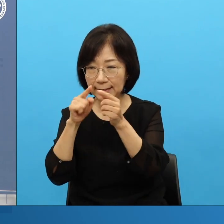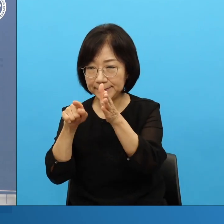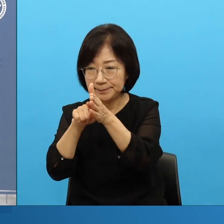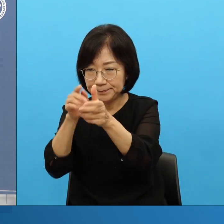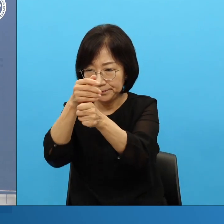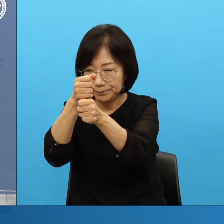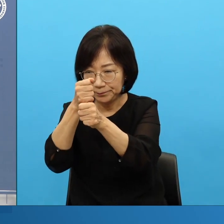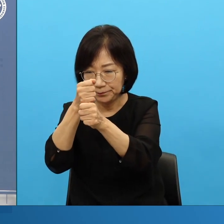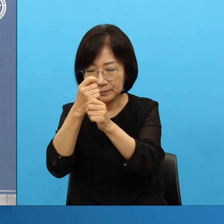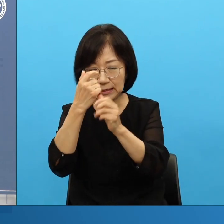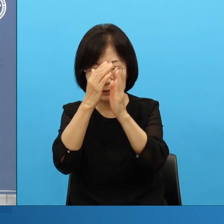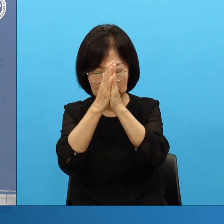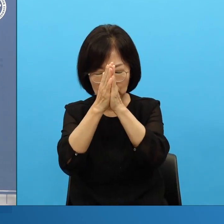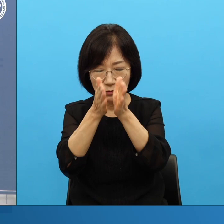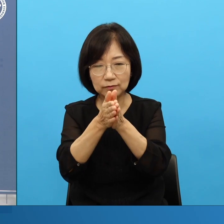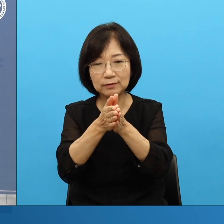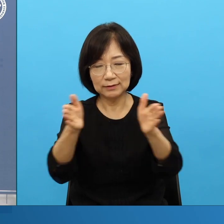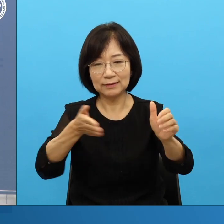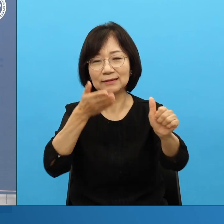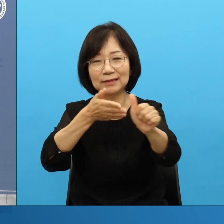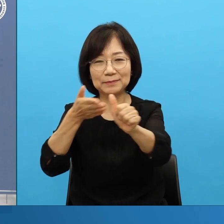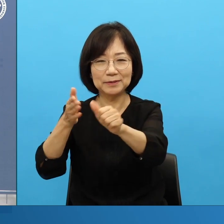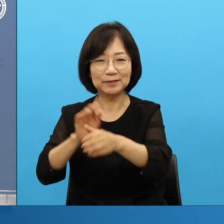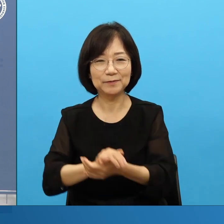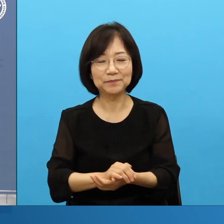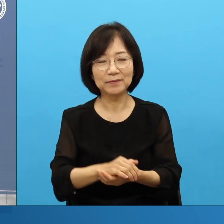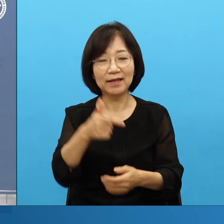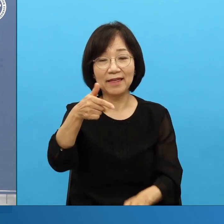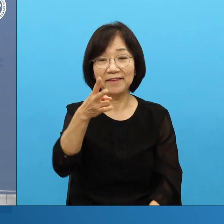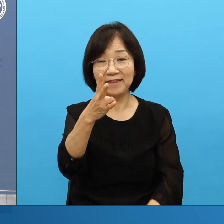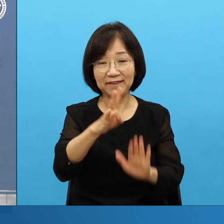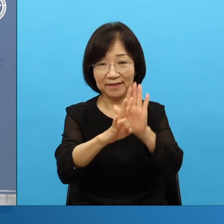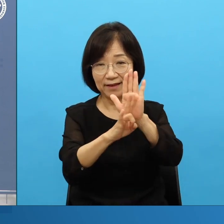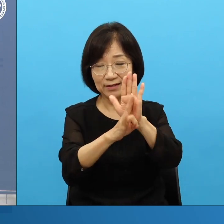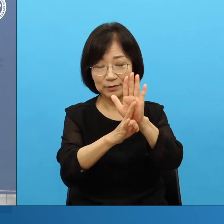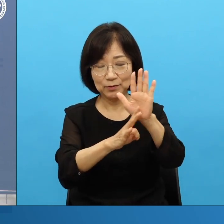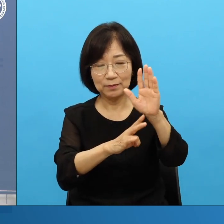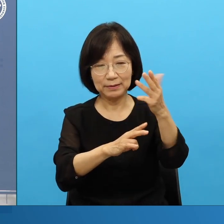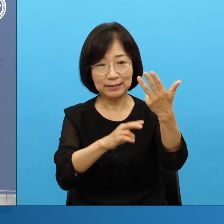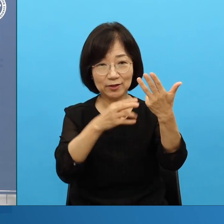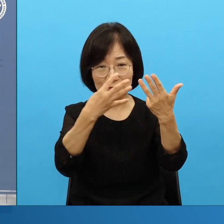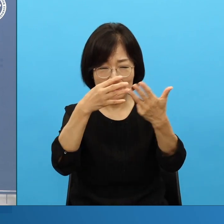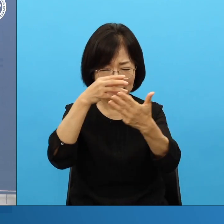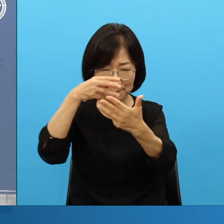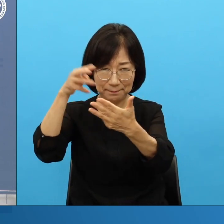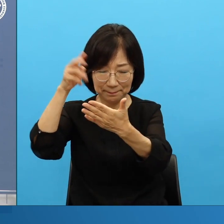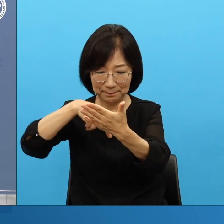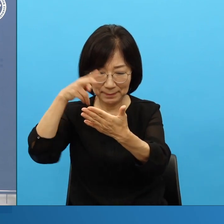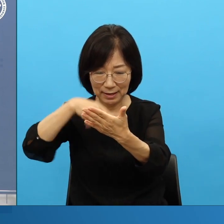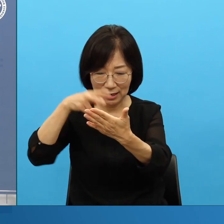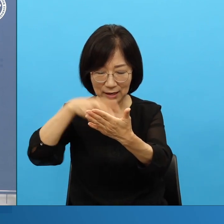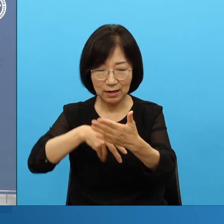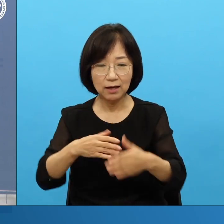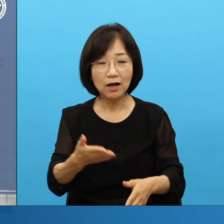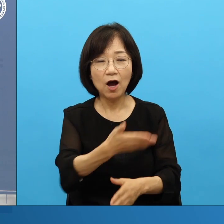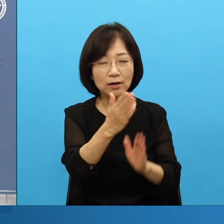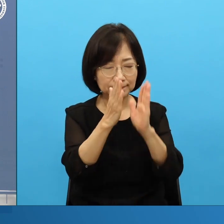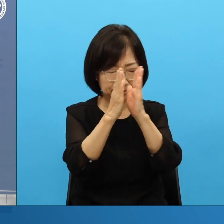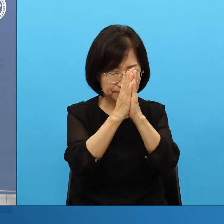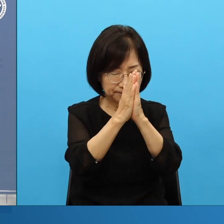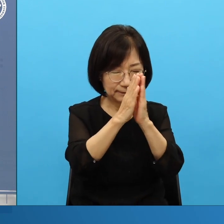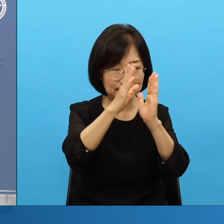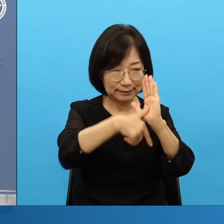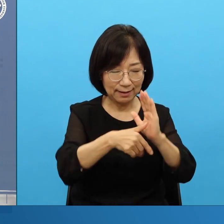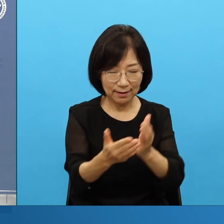word and break down the 계시록 strongholds 8장 of 3절 Satan. 5절에 여러분의 기도는 싹 다 보좌에 담깁니다. Revelation chapter 8 says that all your prayers